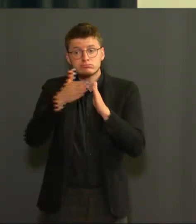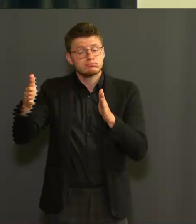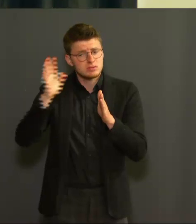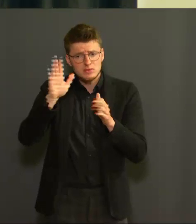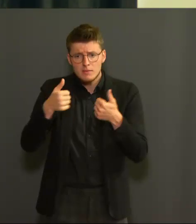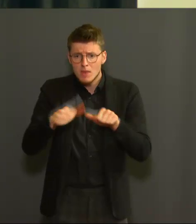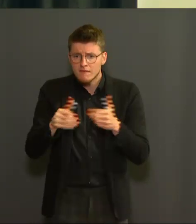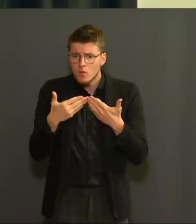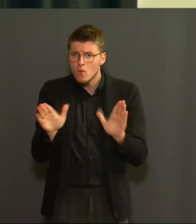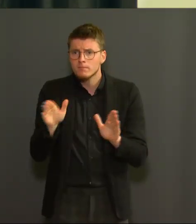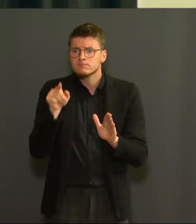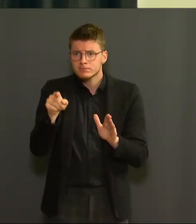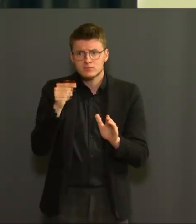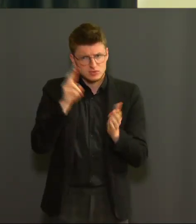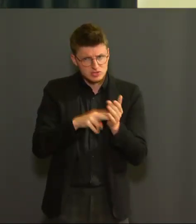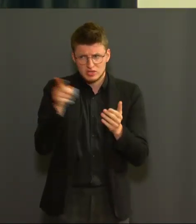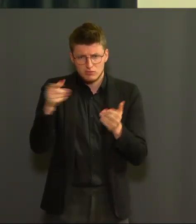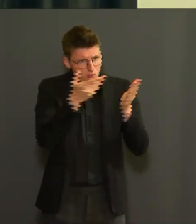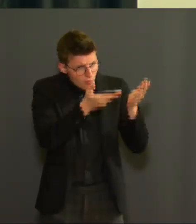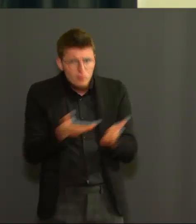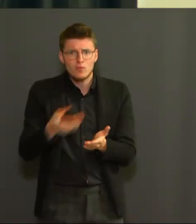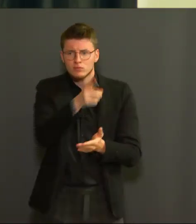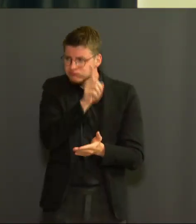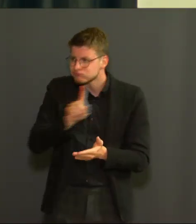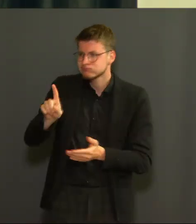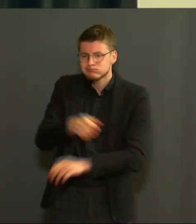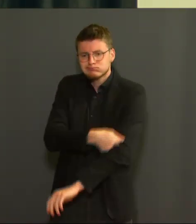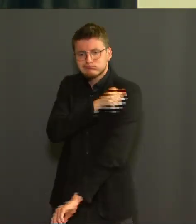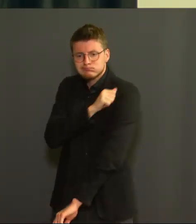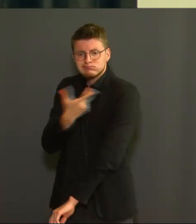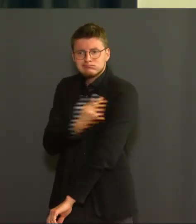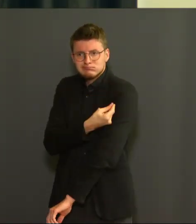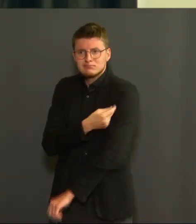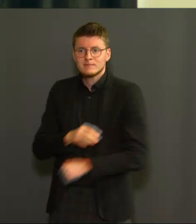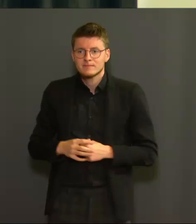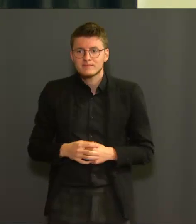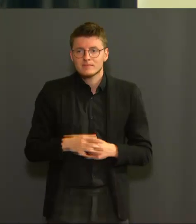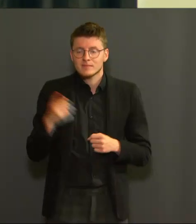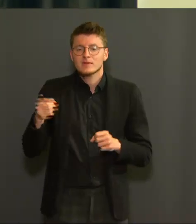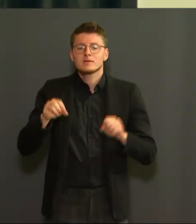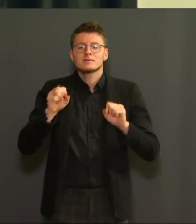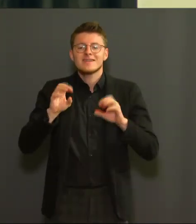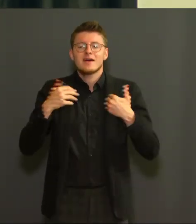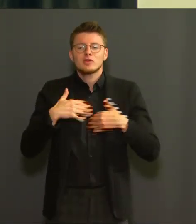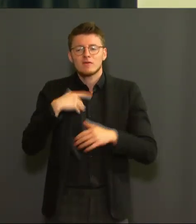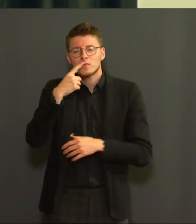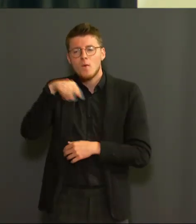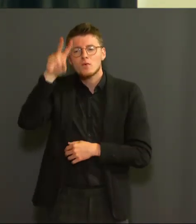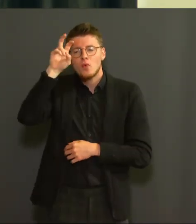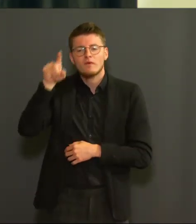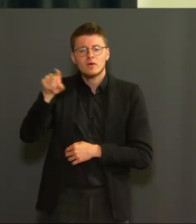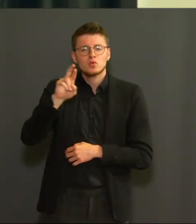Zoals ook Roberto Martinez zegt, zijn we enkel helemaal tevreden als we de top hebben bereikt. En